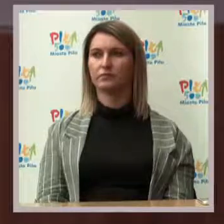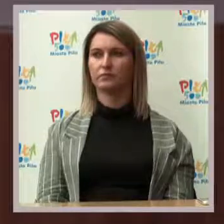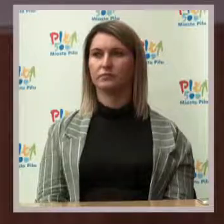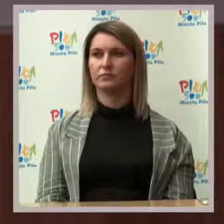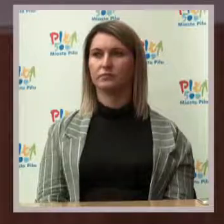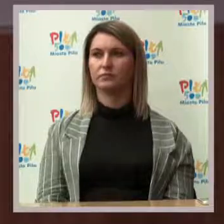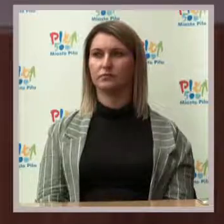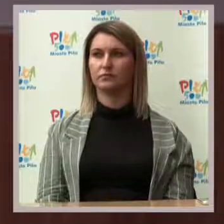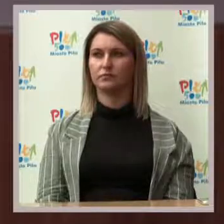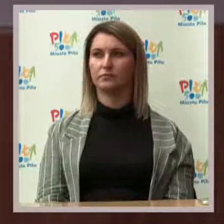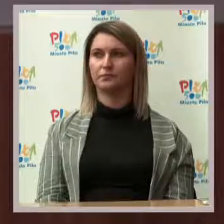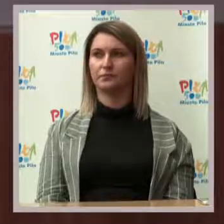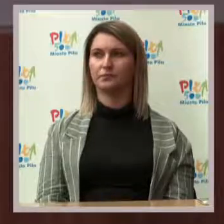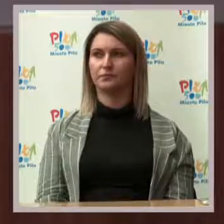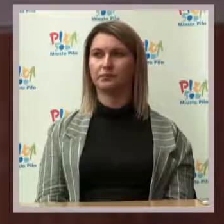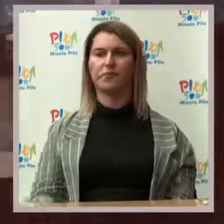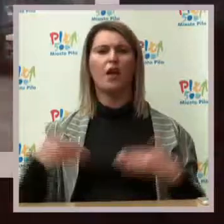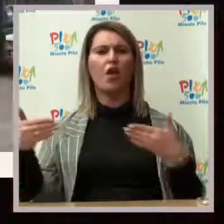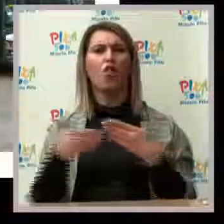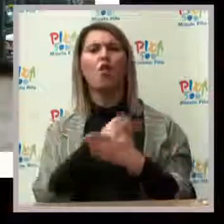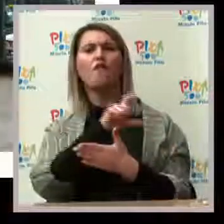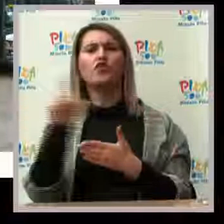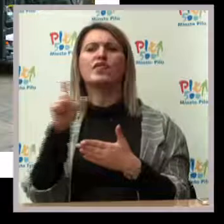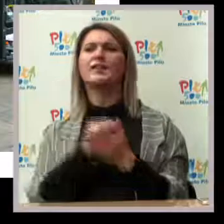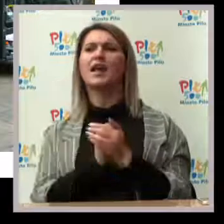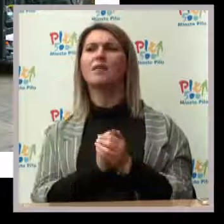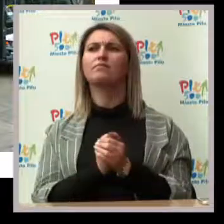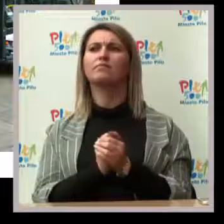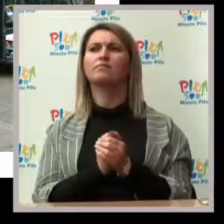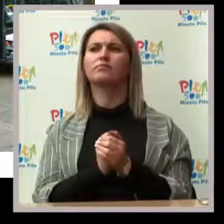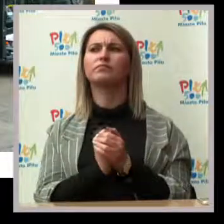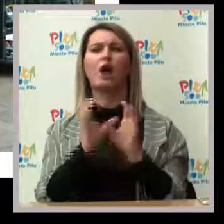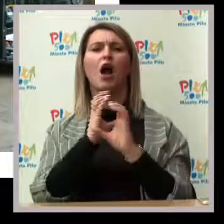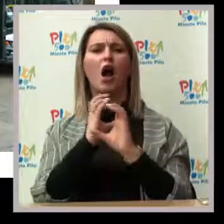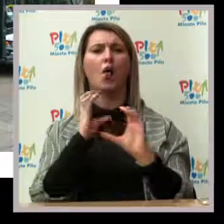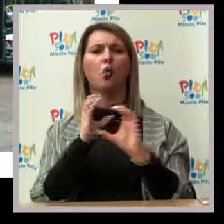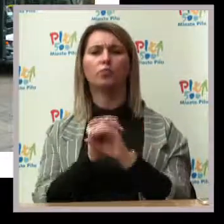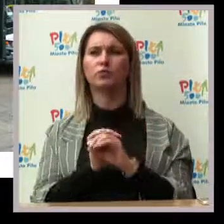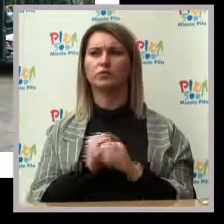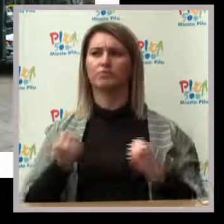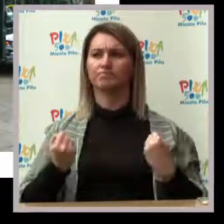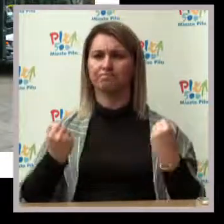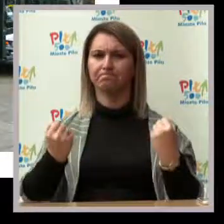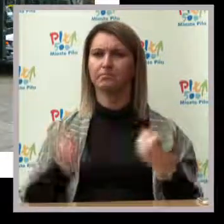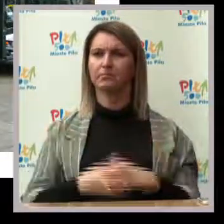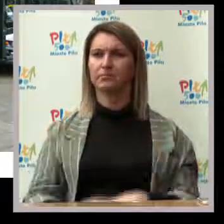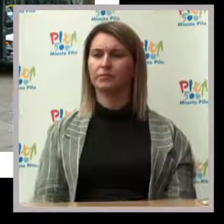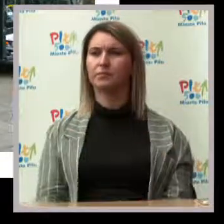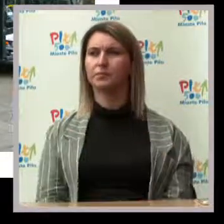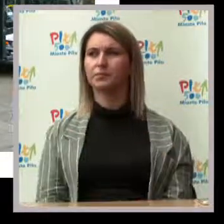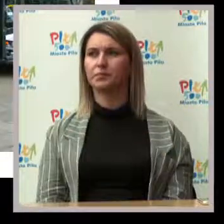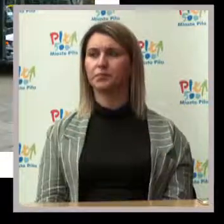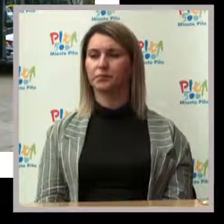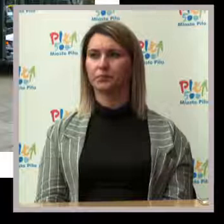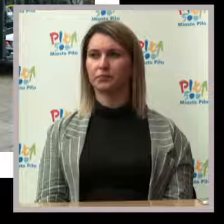do pobrania. Będziemy inwestować na pewno w komunikację miejską, bo wyeliminowanie ruchu samochodów,